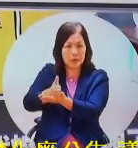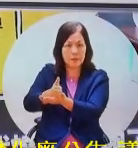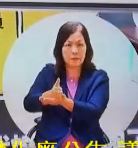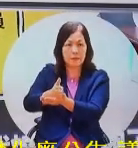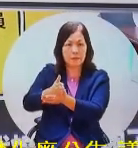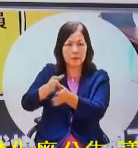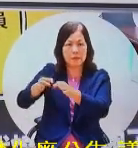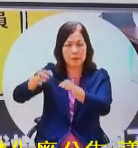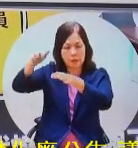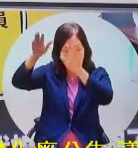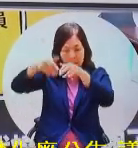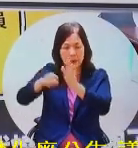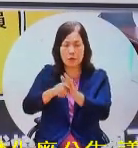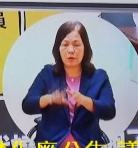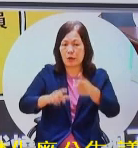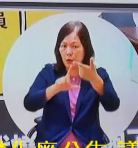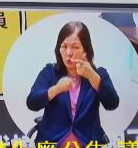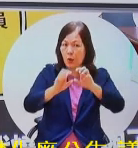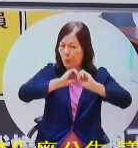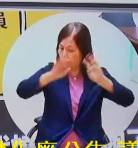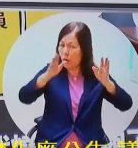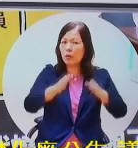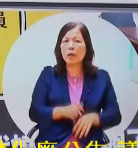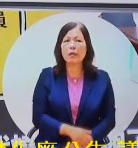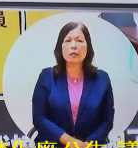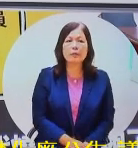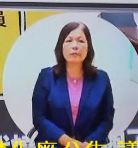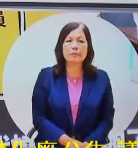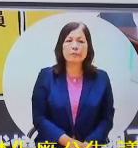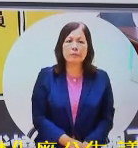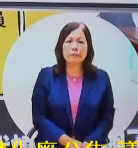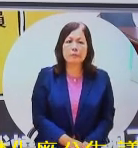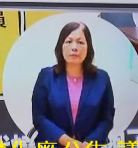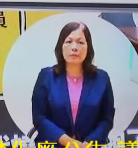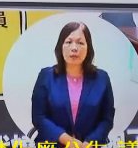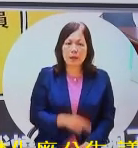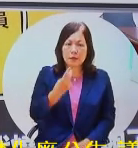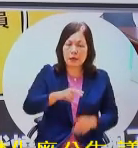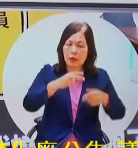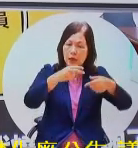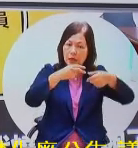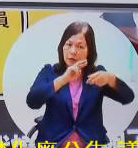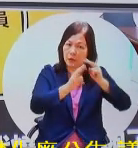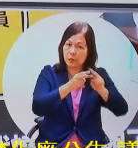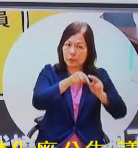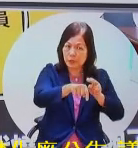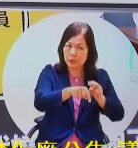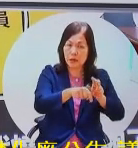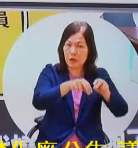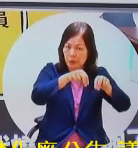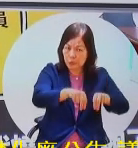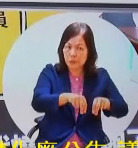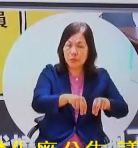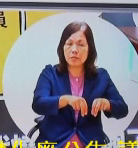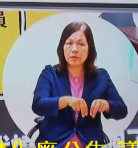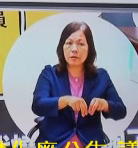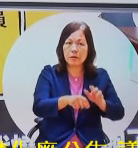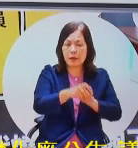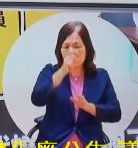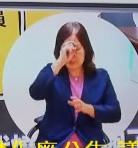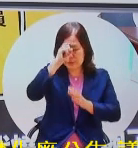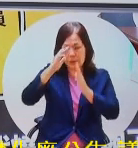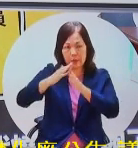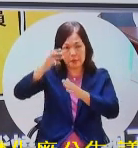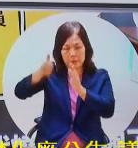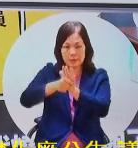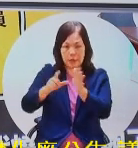们六月就要公告。 对，六月就要公告。然后呢，冷场这个约，希望韩市长能够延